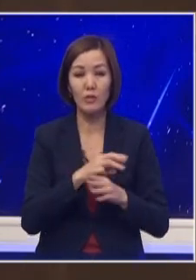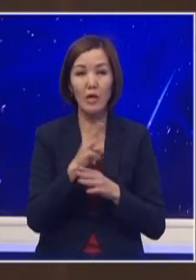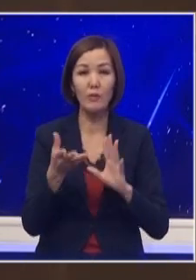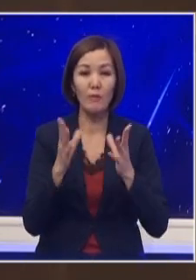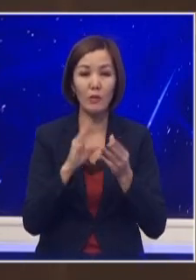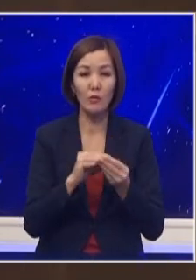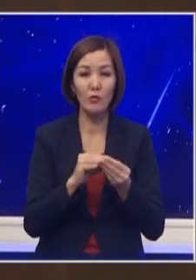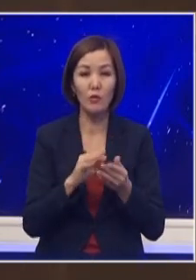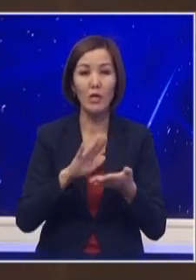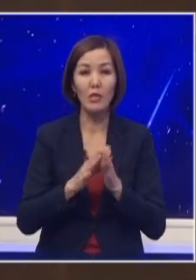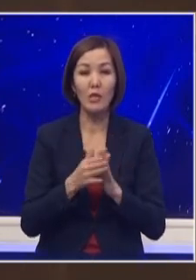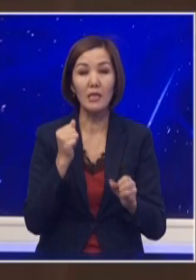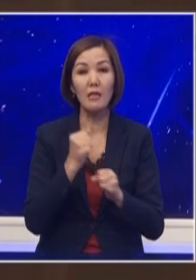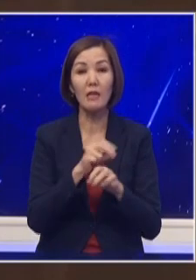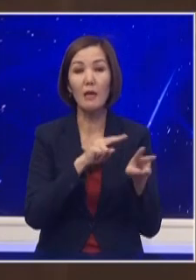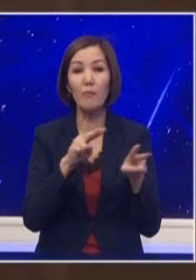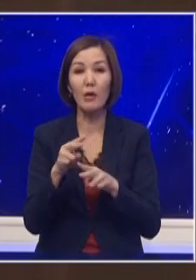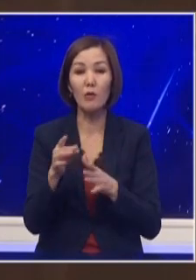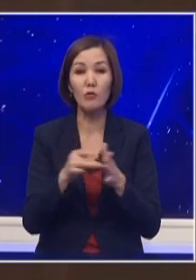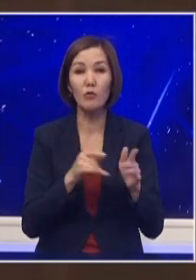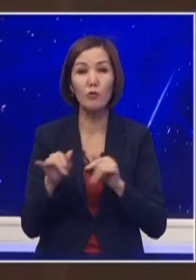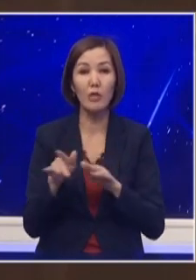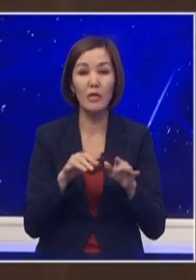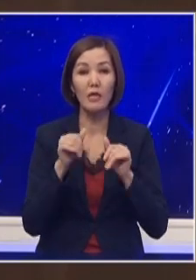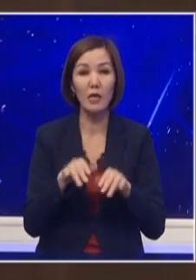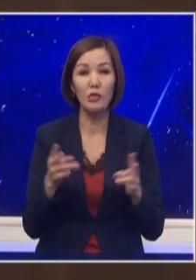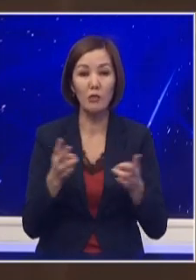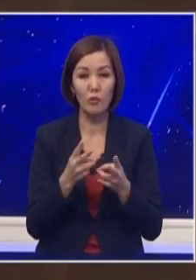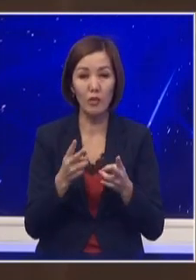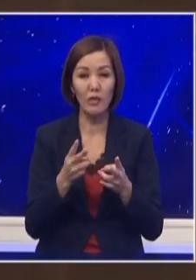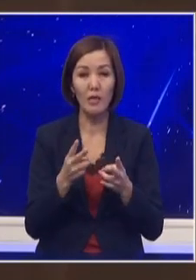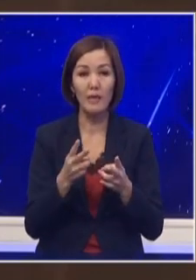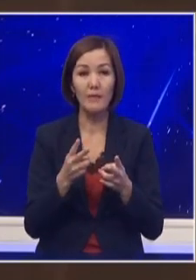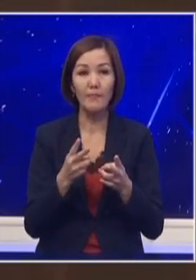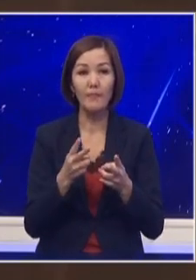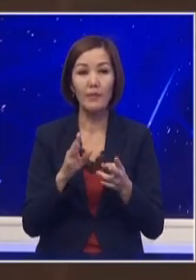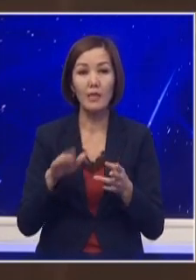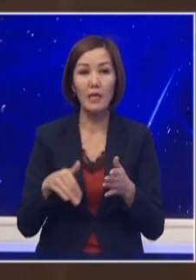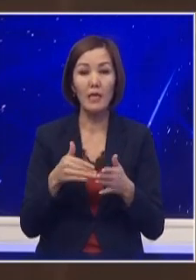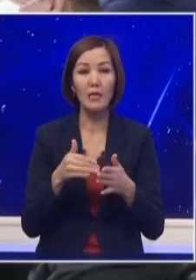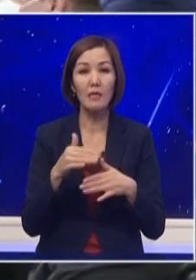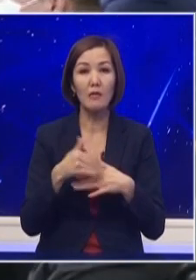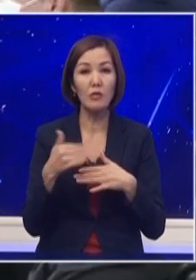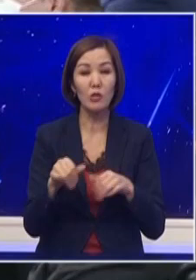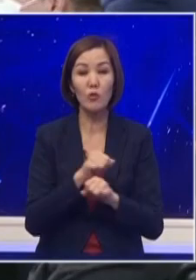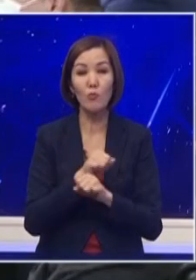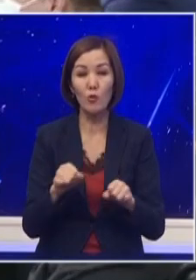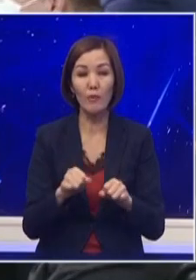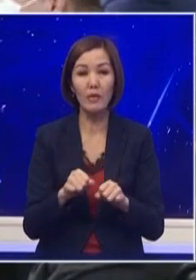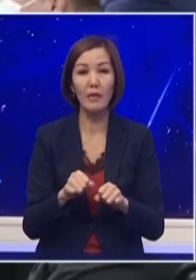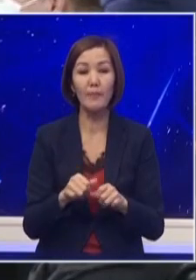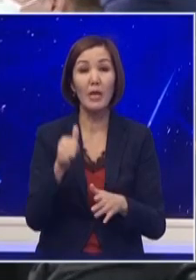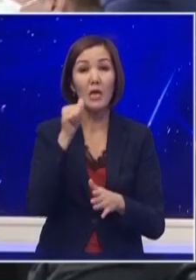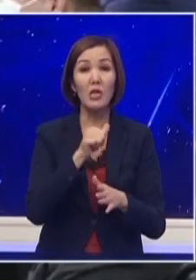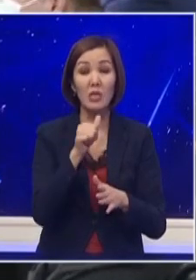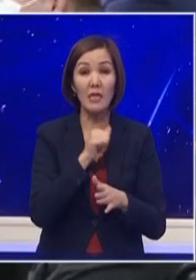үшін жағдайды қатаң бақылауда ұстап, шұғыл шараларды қабылдау қажет. Оларды кейінге шегеруге болмайды. Я ауруын